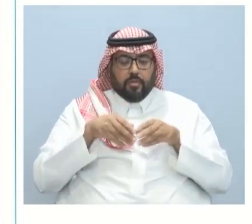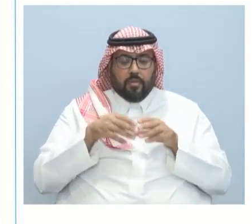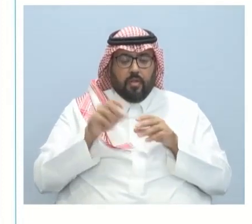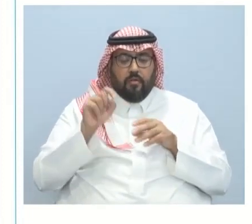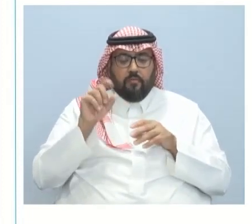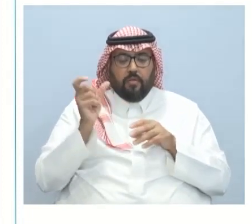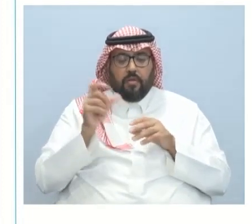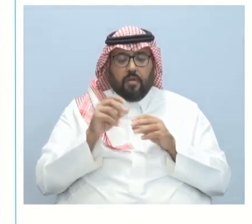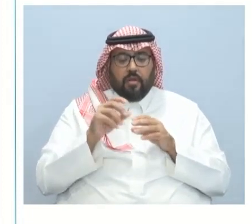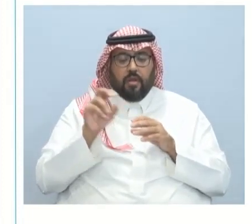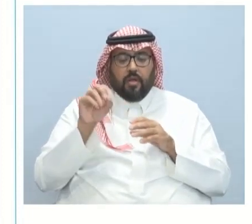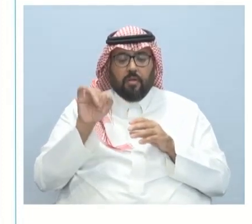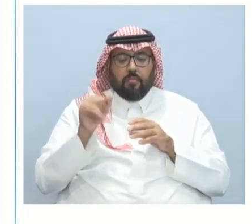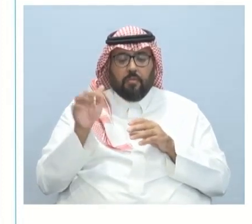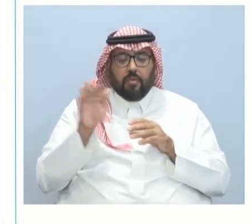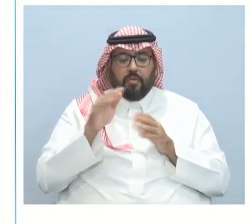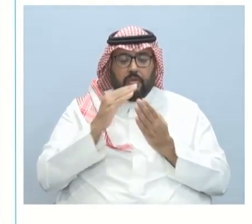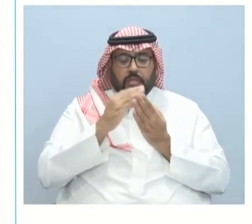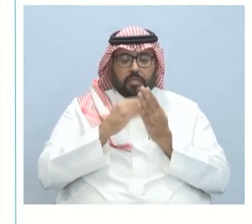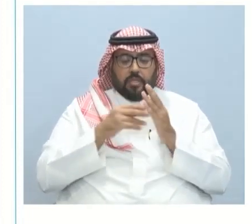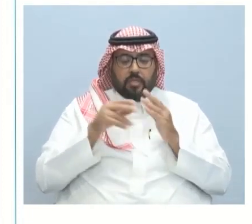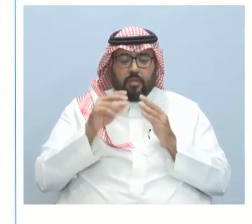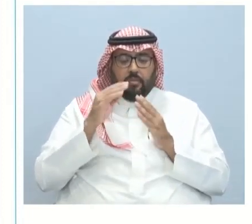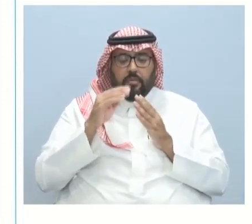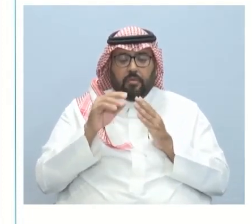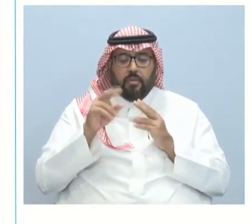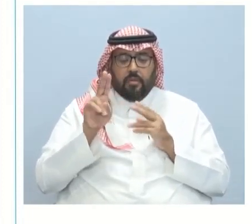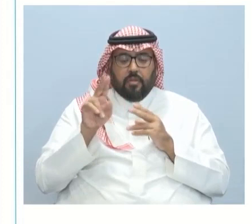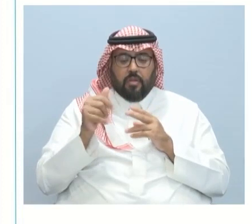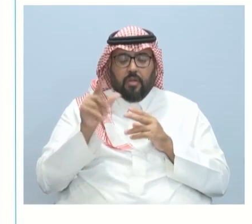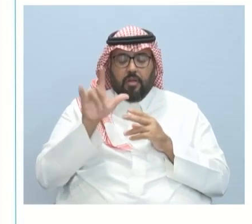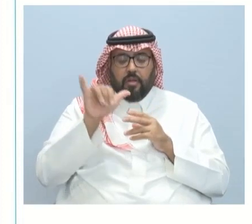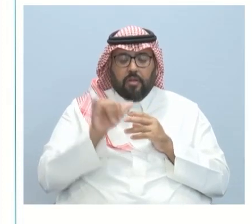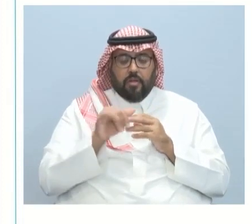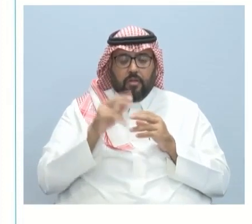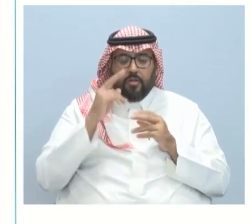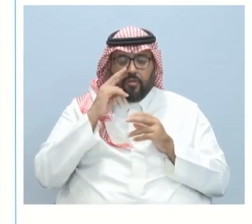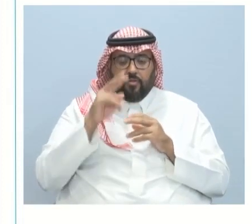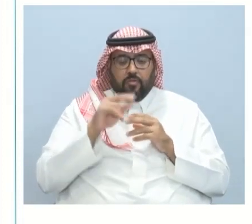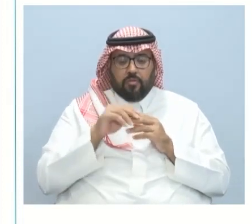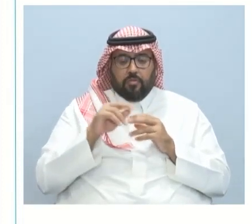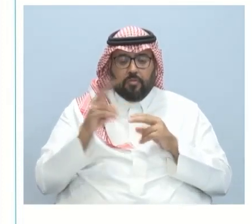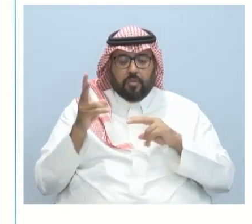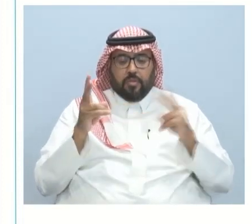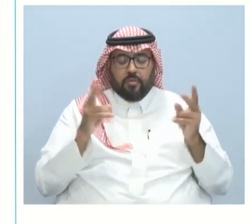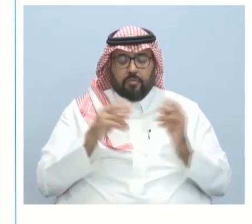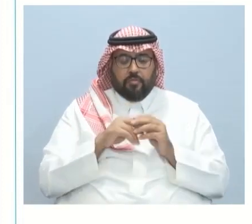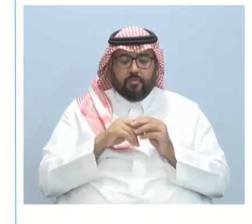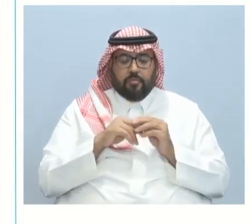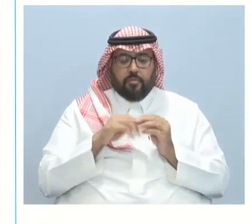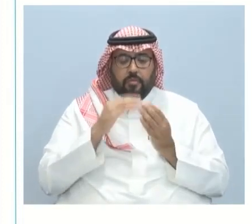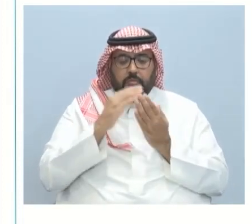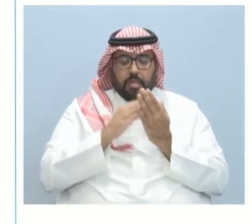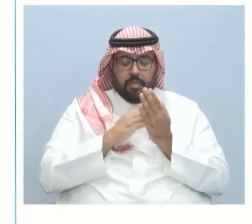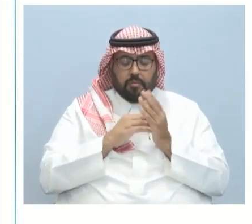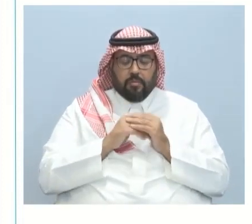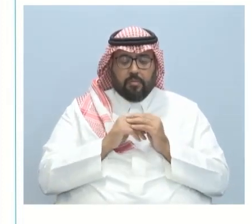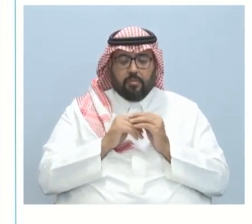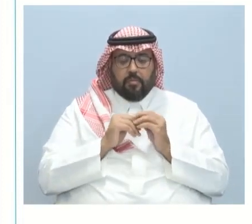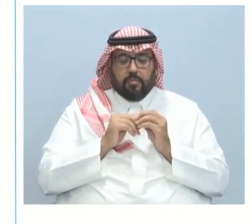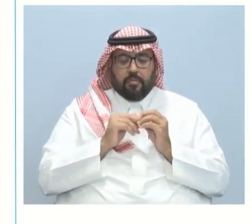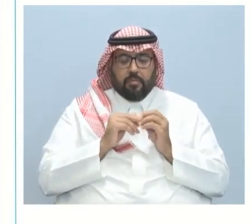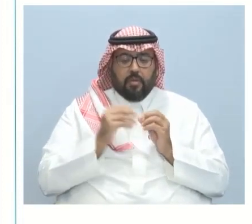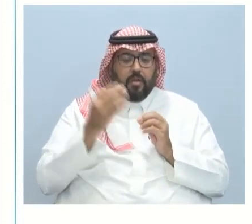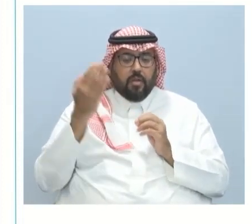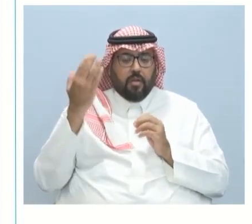الفن قماش وشغل البرنامج التالي ثم لاحظ الاختلاف بين هذا البرنامج والاخر الذي استخدمته